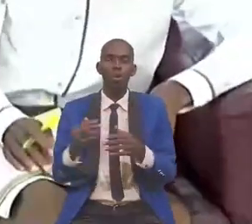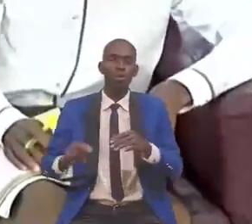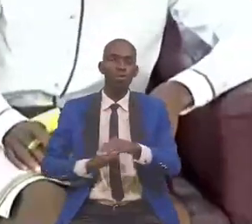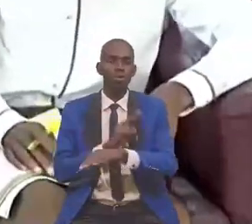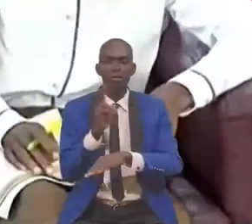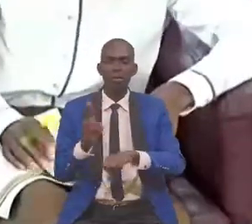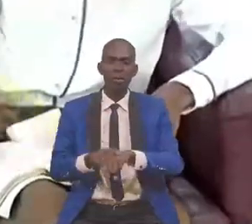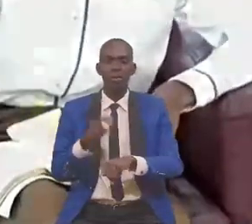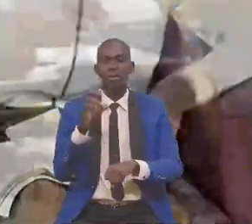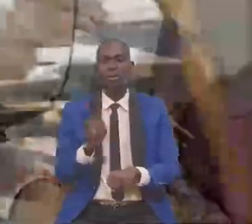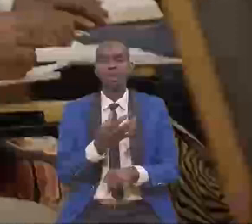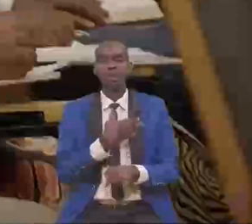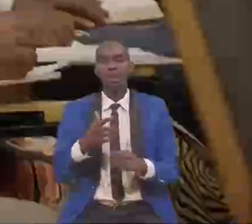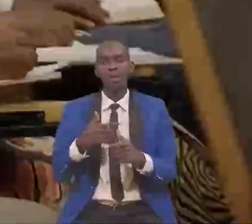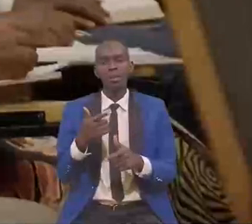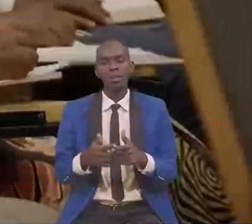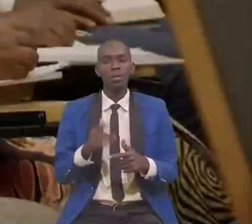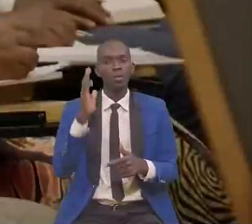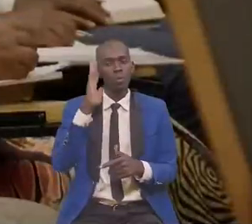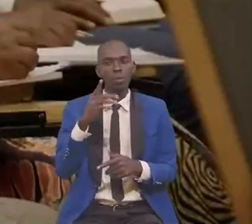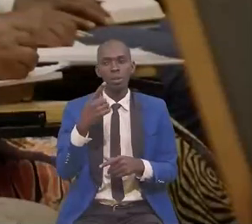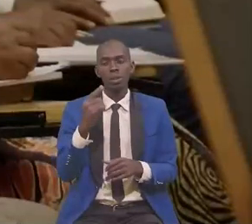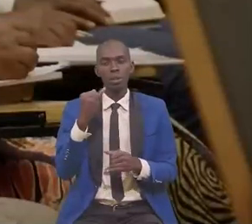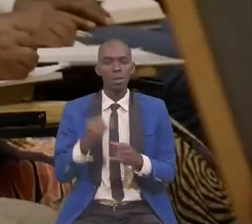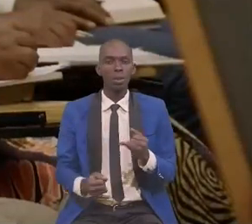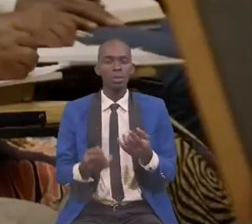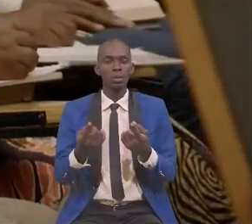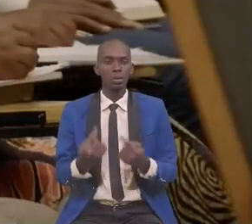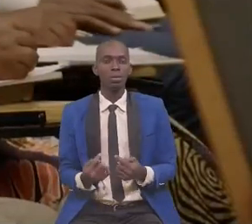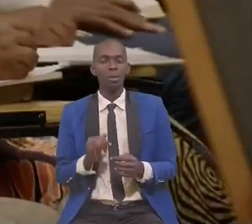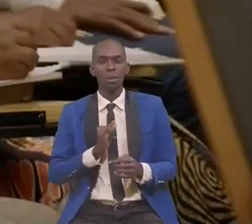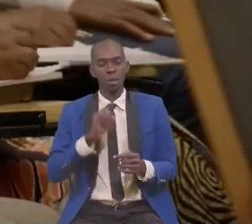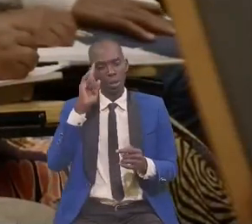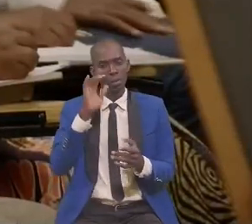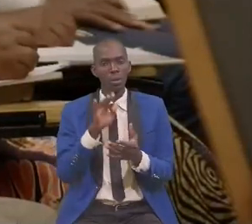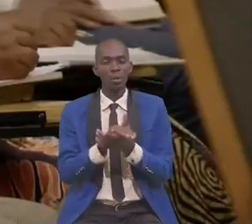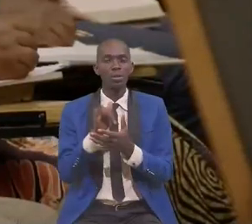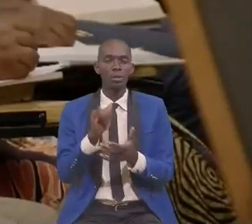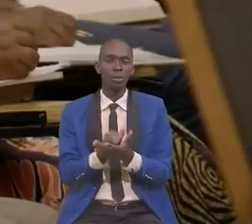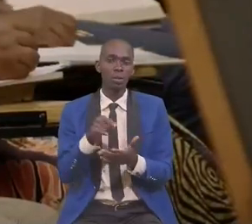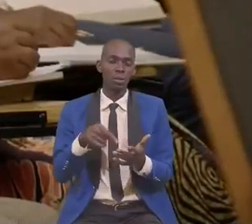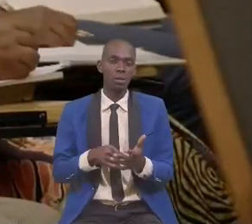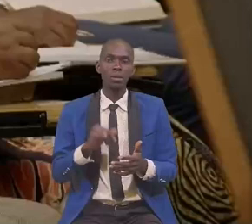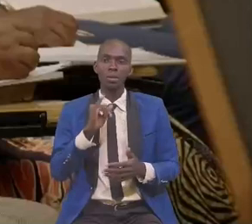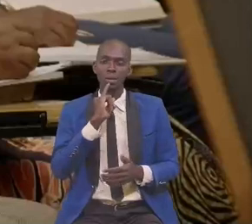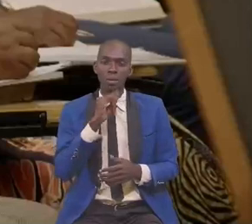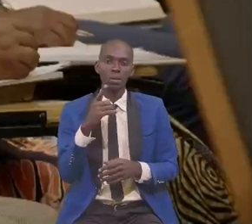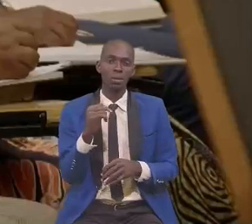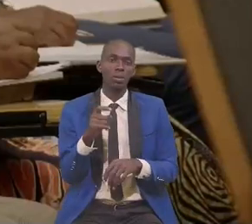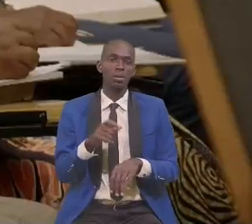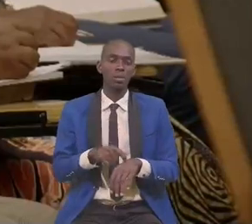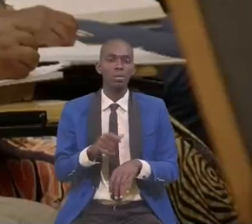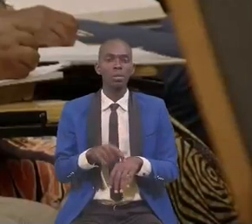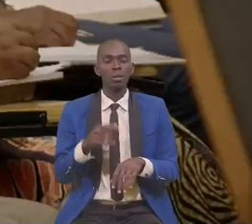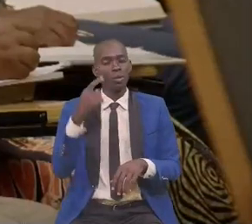viendra la fin. Je crois que c'est le moment pour